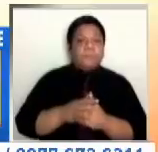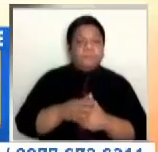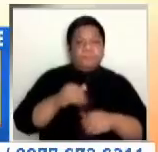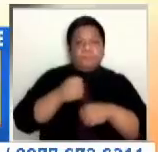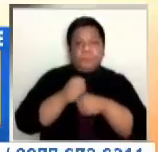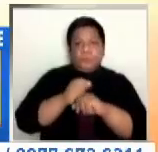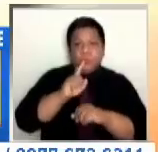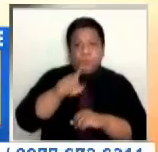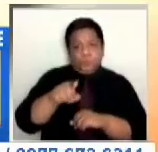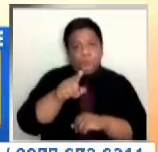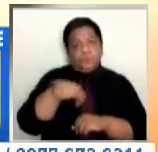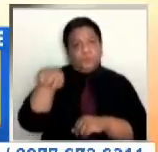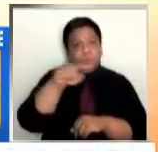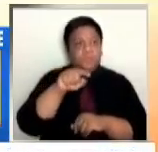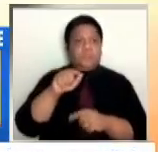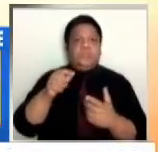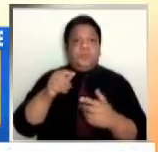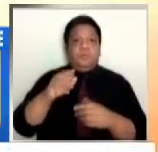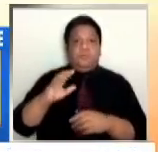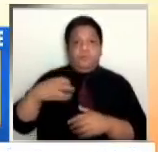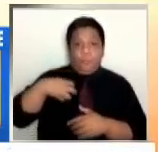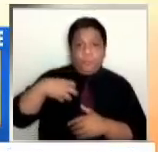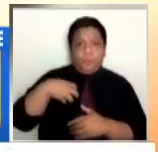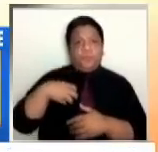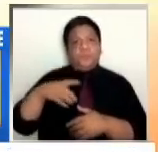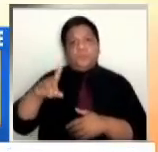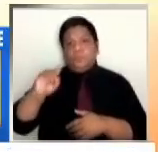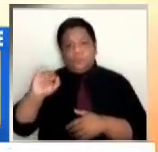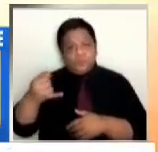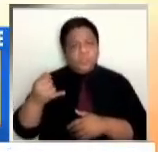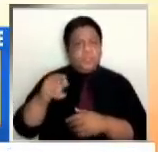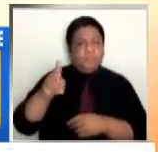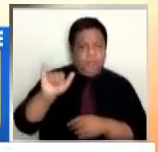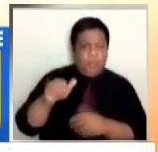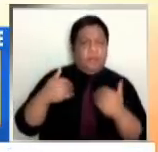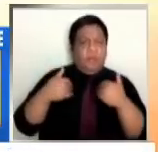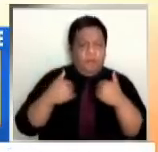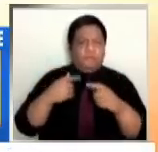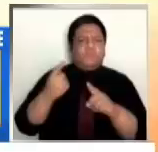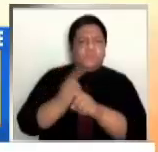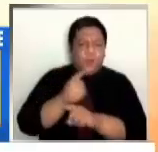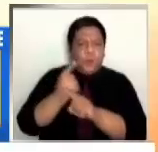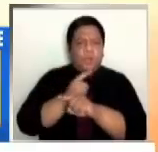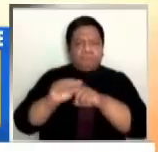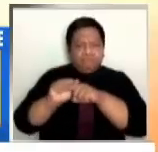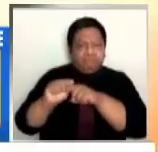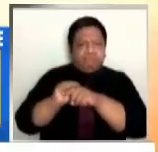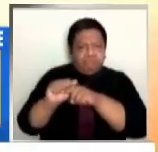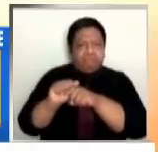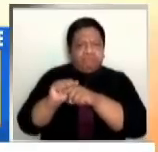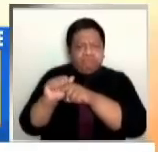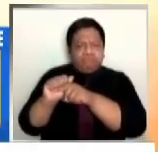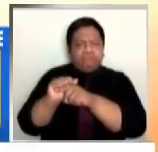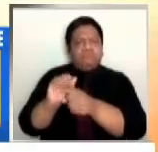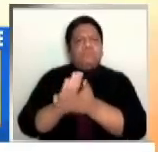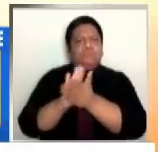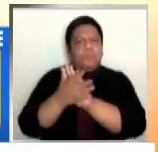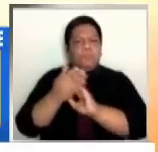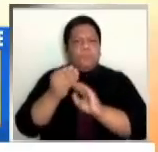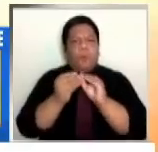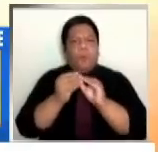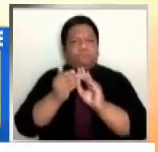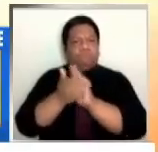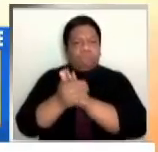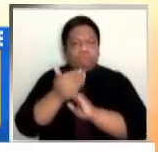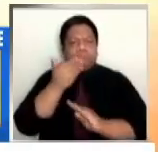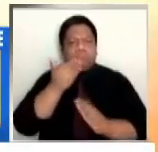law enforcement authorities ay regular na sumasailalim sa mga pagsasanay upang maging epektibo ang kanilang pagpapatupad ng batas ukol